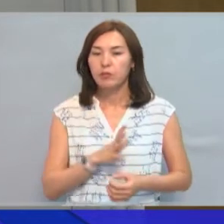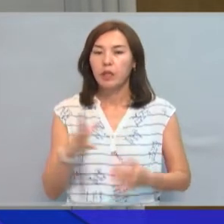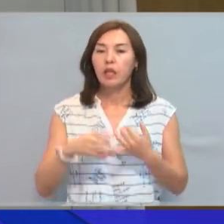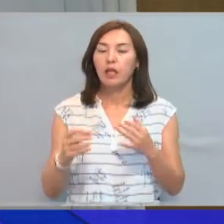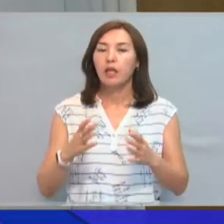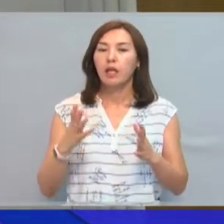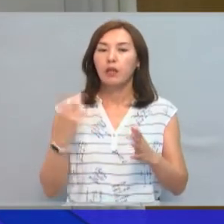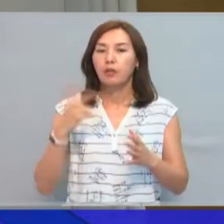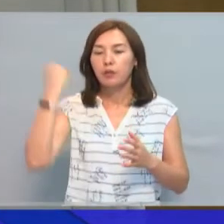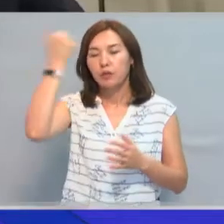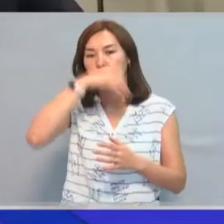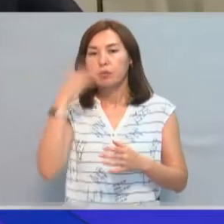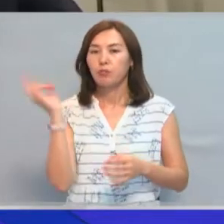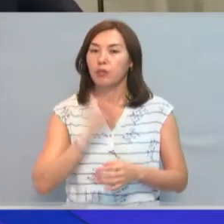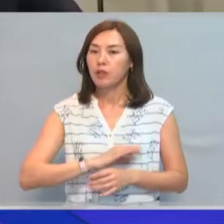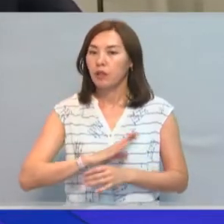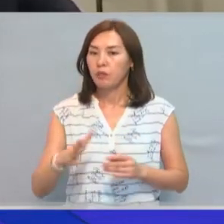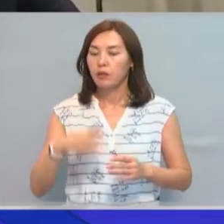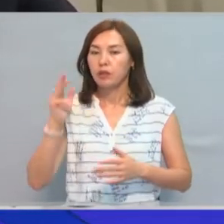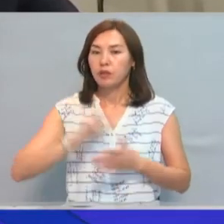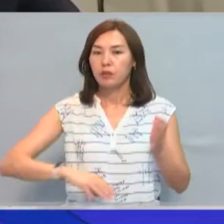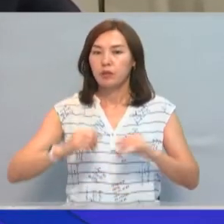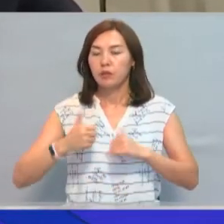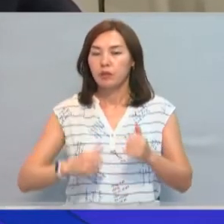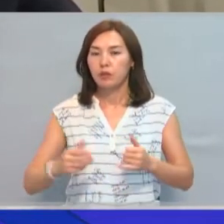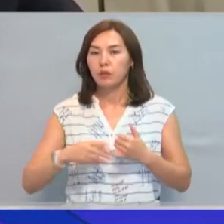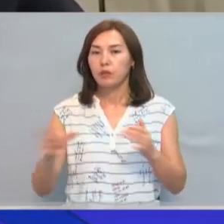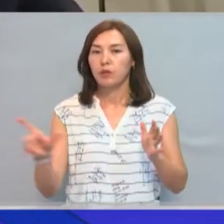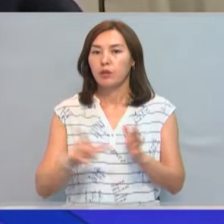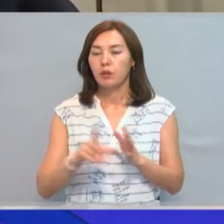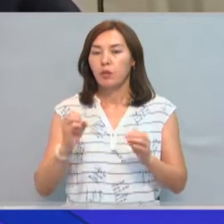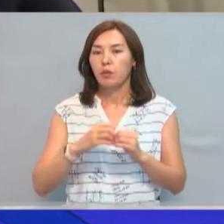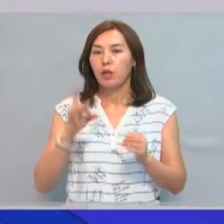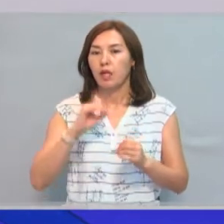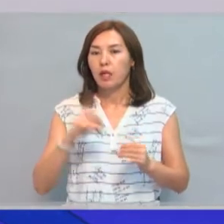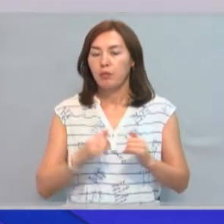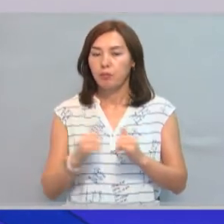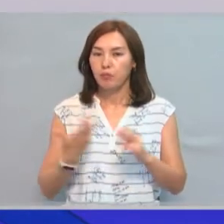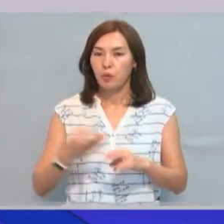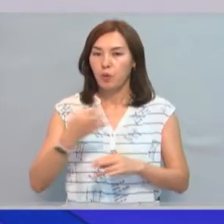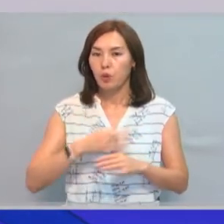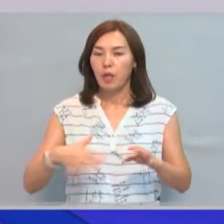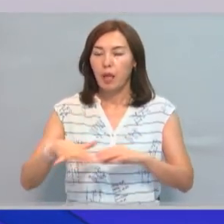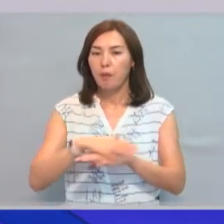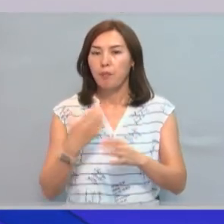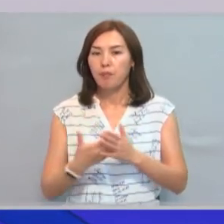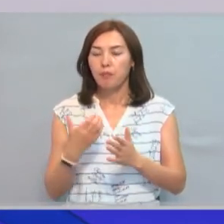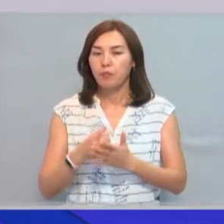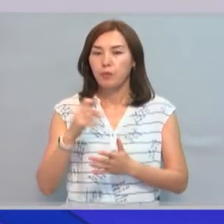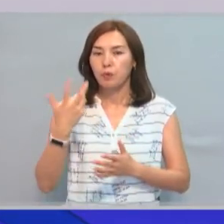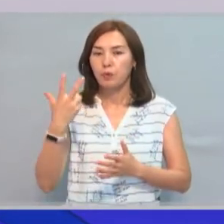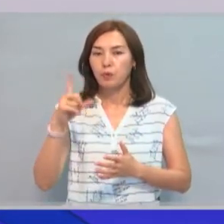Жерді қатарынан екі жыл бойы пайдаланылмаған жағдайда айып бұл салынат және жер салығы онысе ұлғайтылады. Облыс бойынша жайылым тапшылығы бар